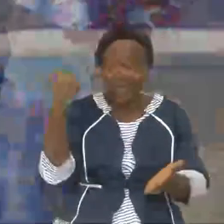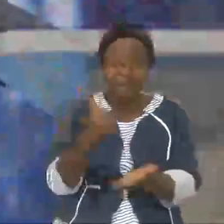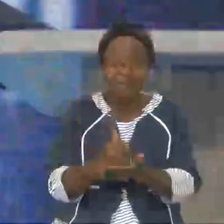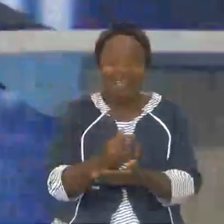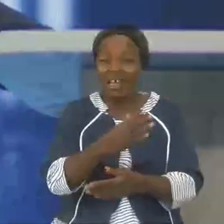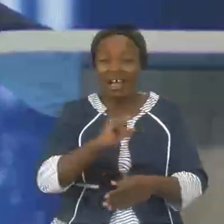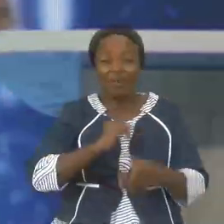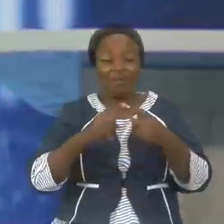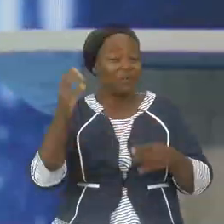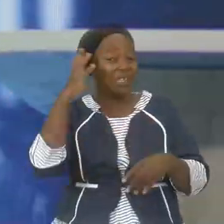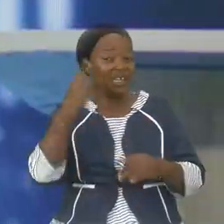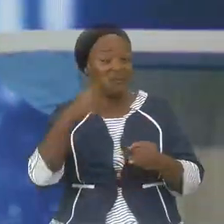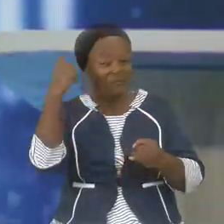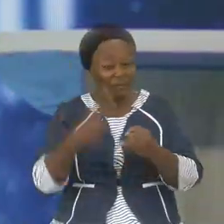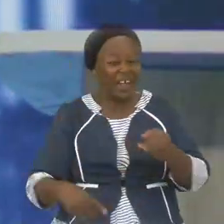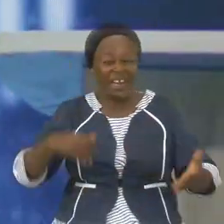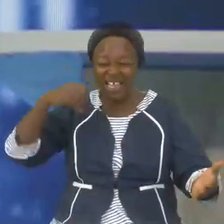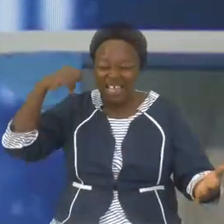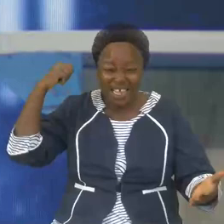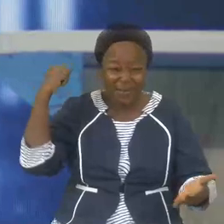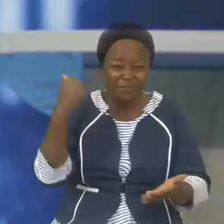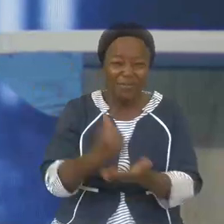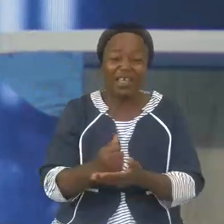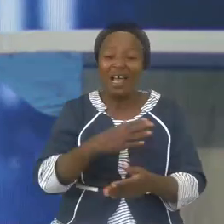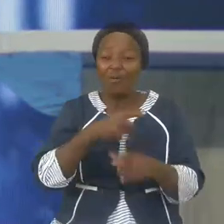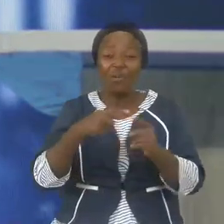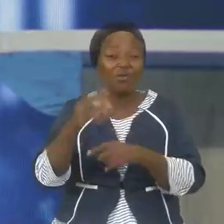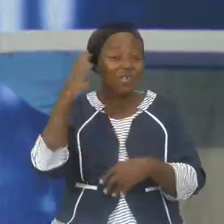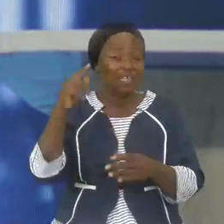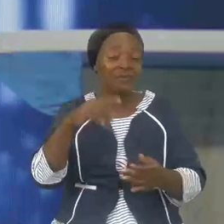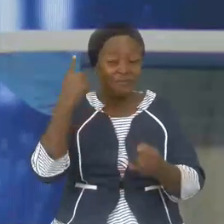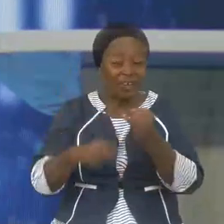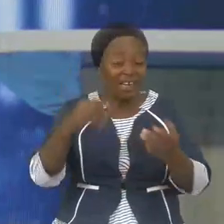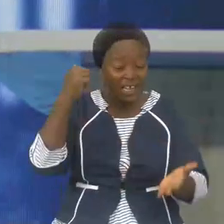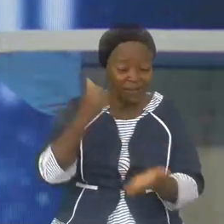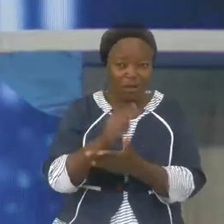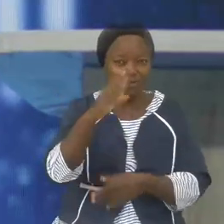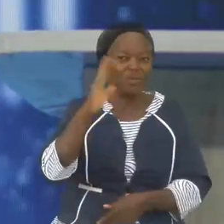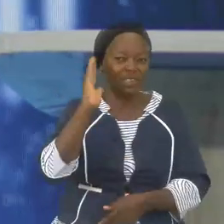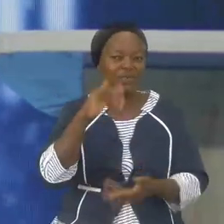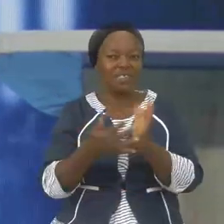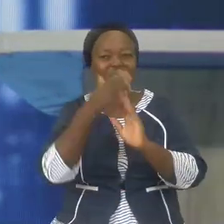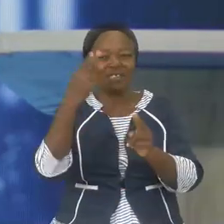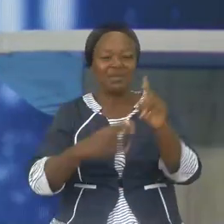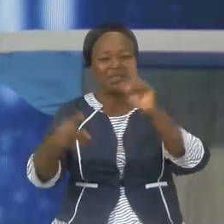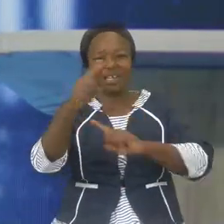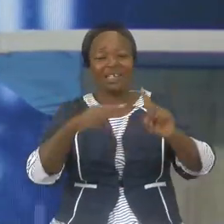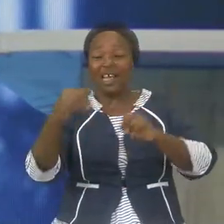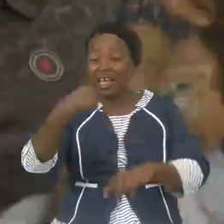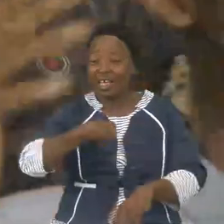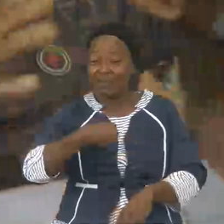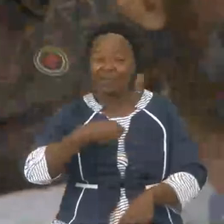Lorsque vous aurez entendu le dernier Amen, vous allez donner, vous donnerez votre